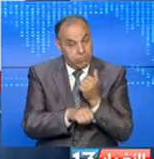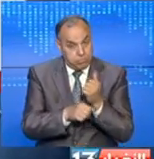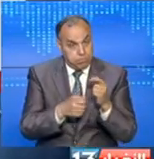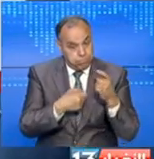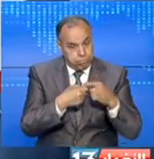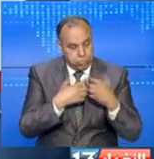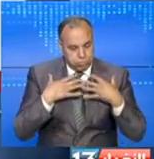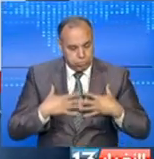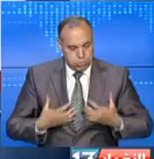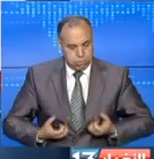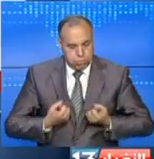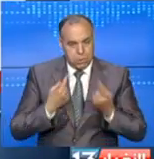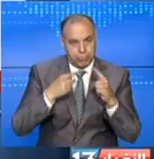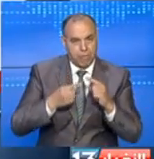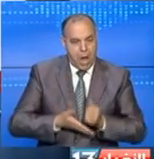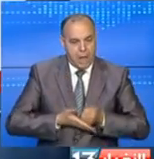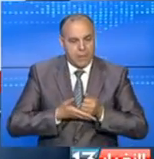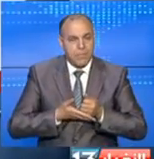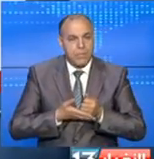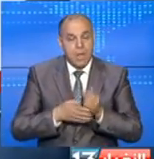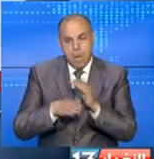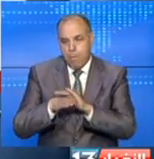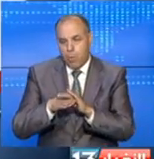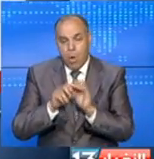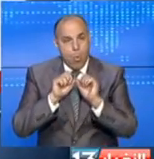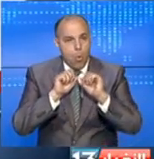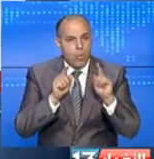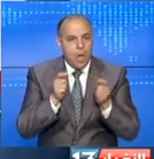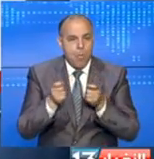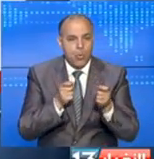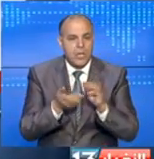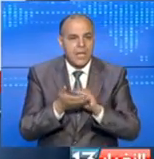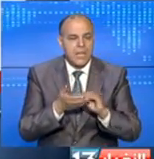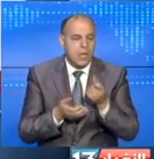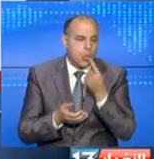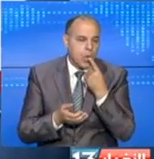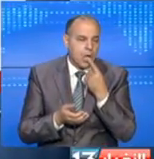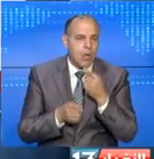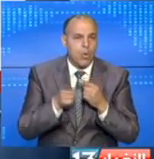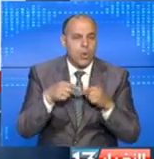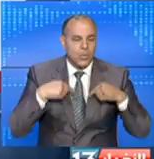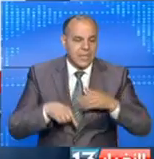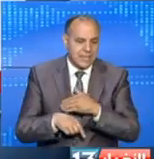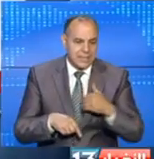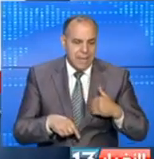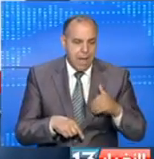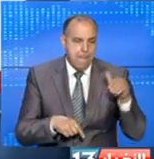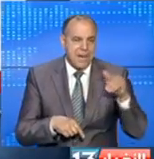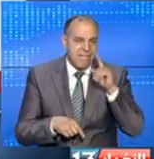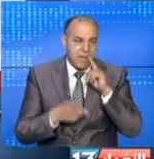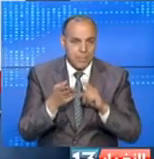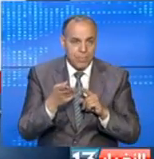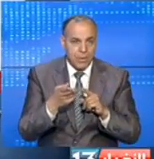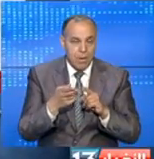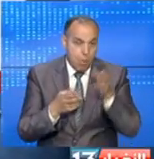من الاجسام المضاده وفي السياق اوضحت مديره اداره الصيدله والدواء بوزاره الصحه ماليه مقروف ان